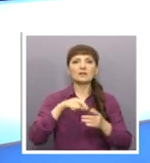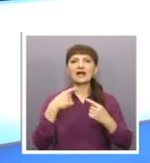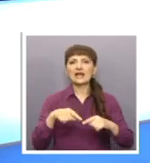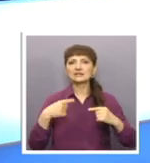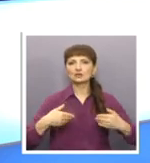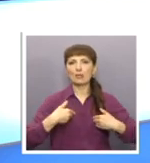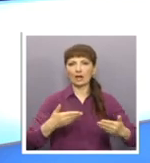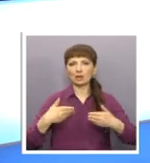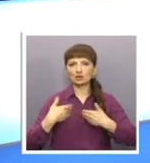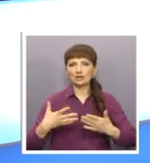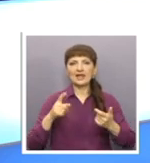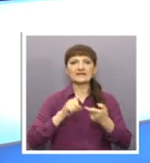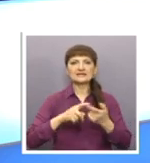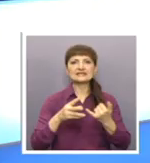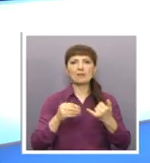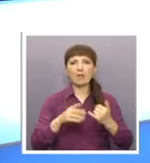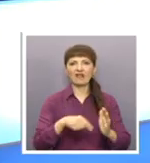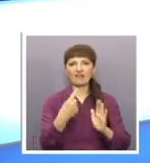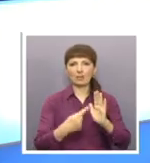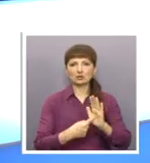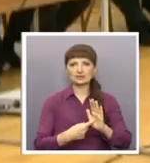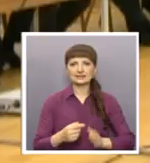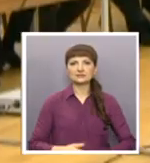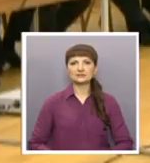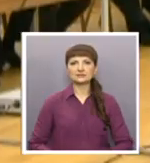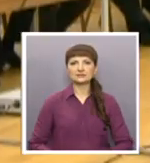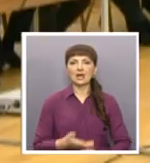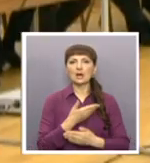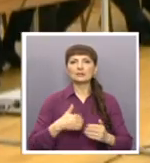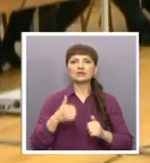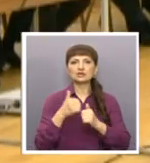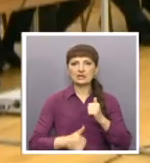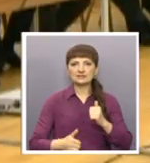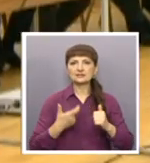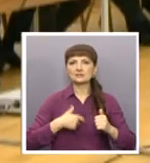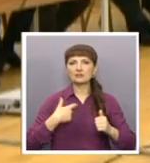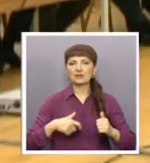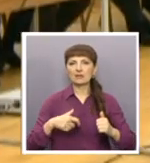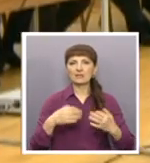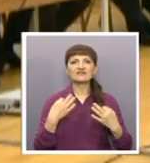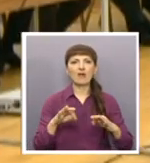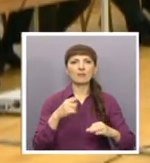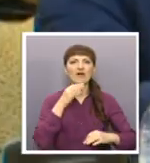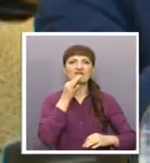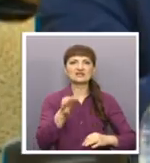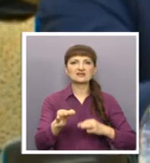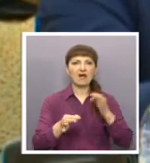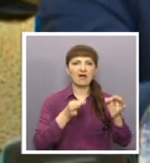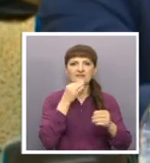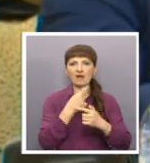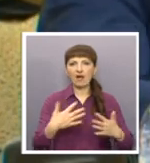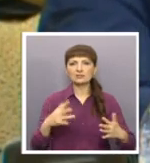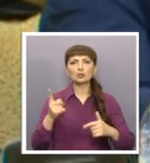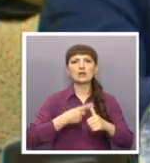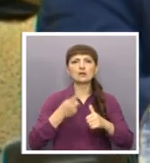различными предложениями по земельному вопросу. Мы часто позволяем себе высказывания. Кто-то говорит от имени